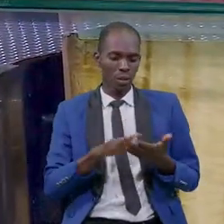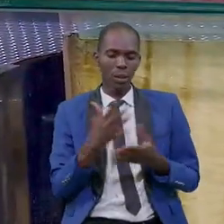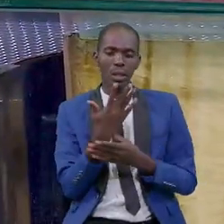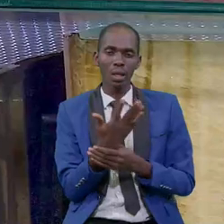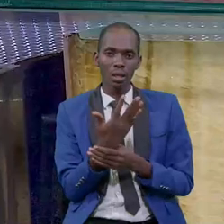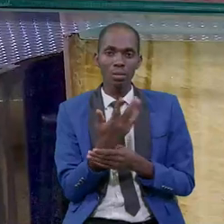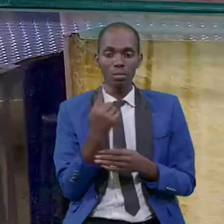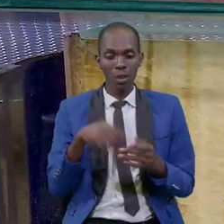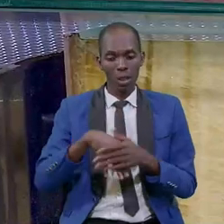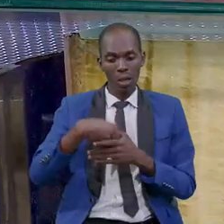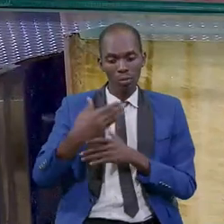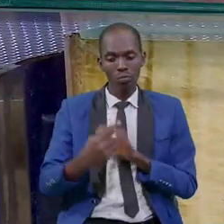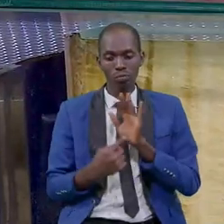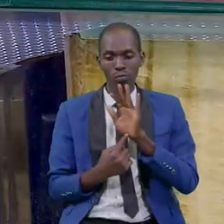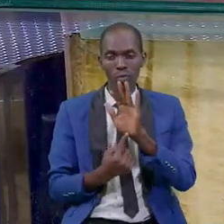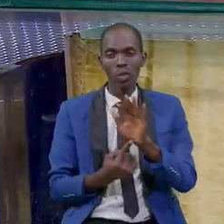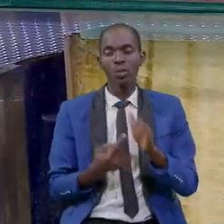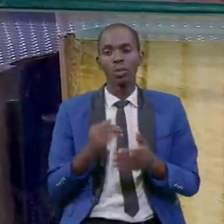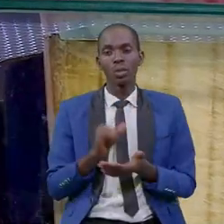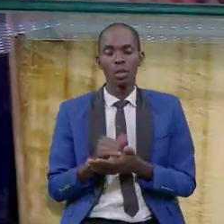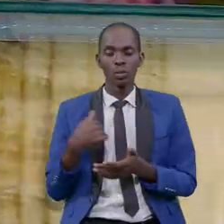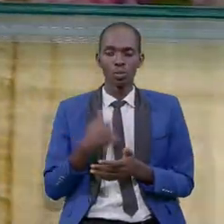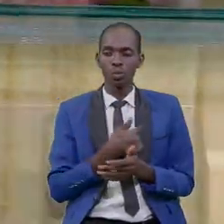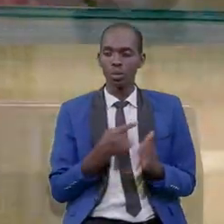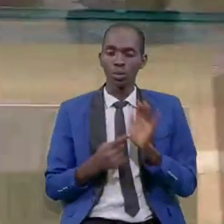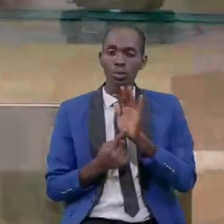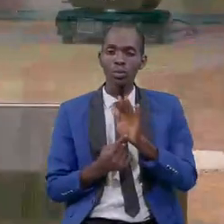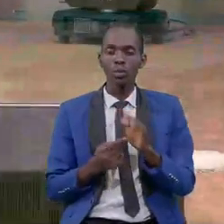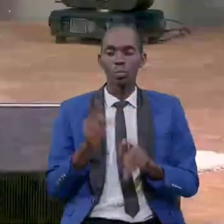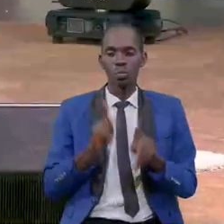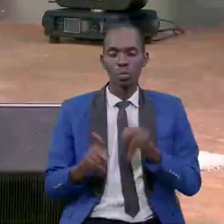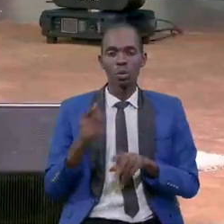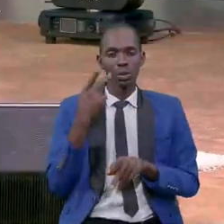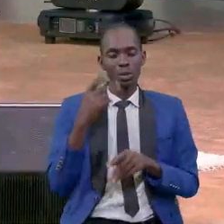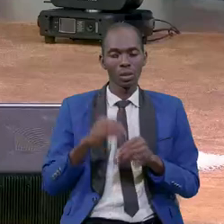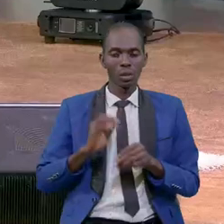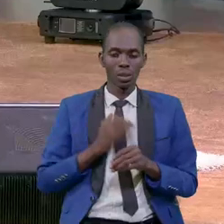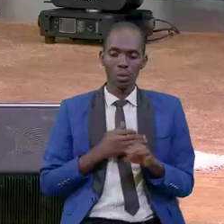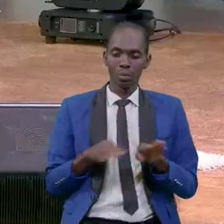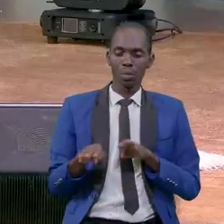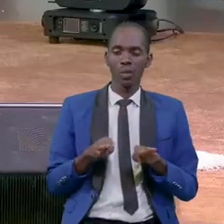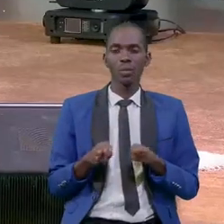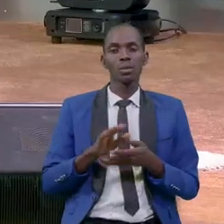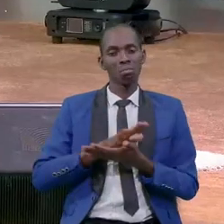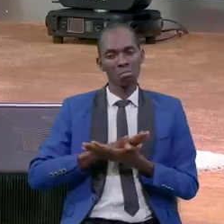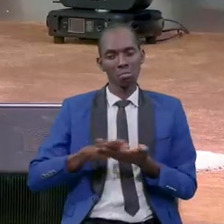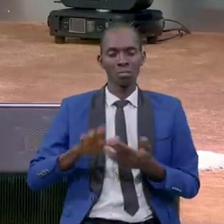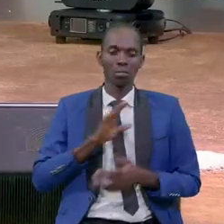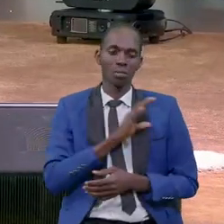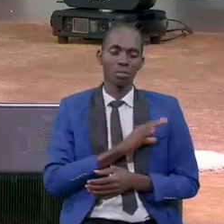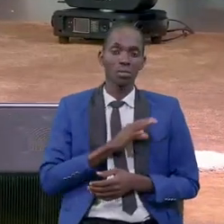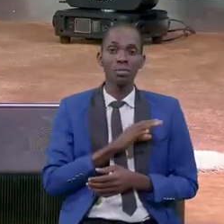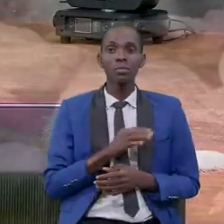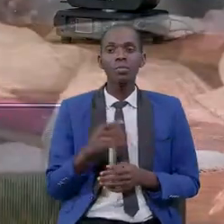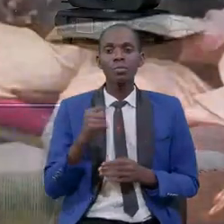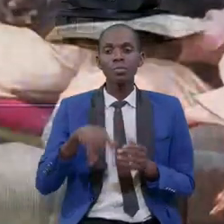L'expression extérieure de ce que nous voyons dans notre comportement. Nous avons le caractère pur. L'expression extérieure